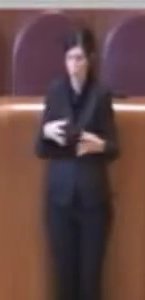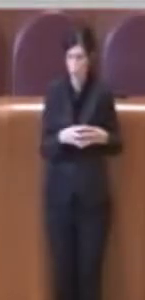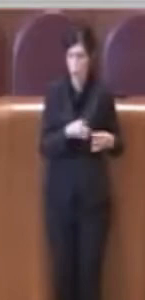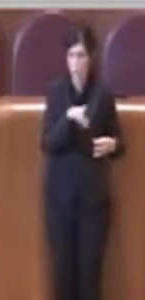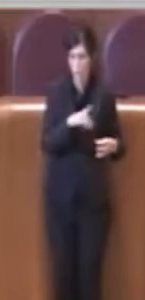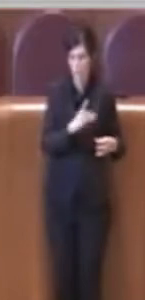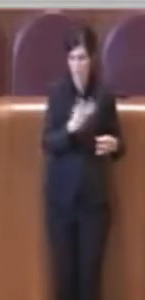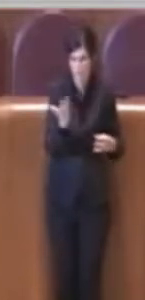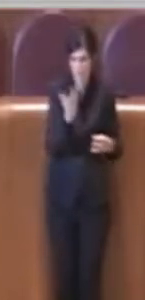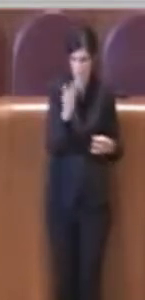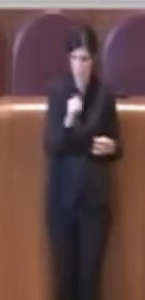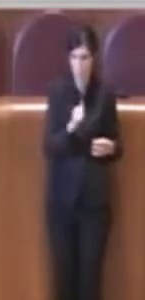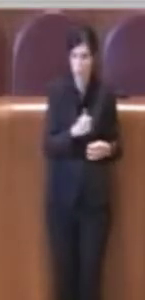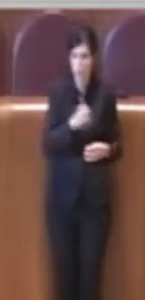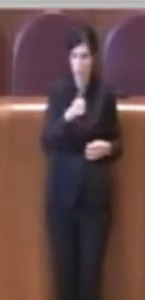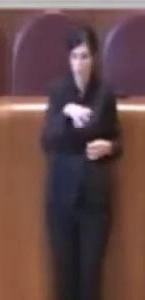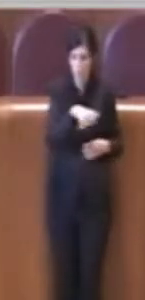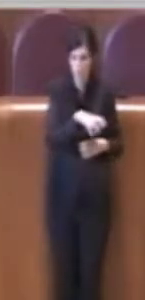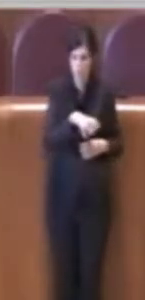municipio.